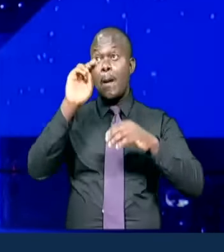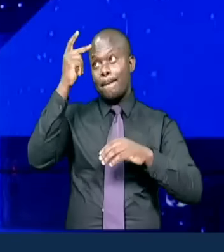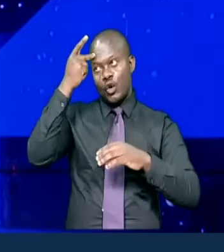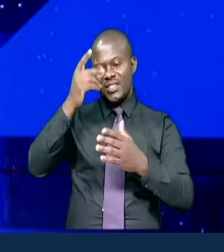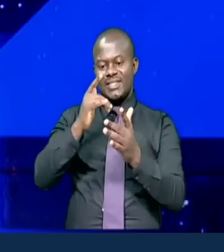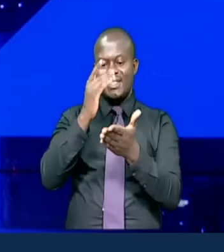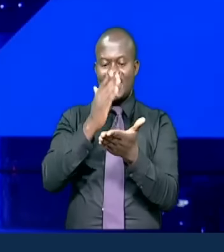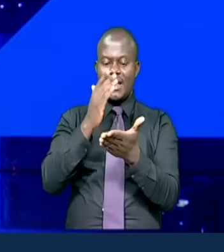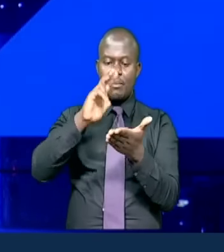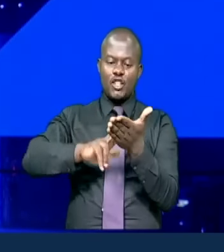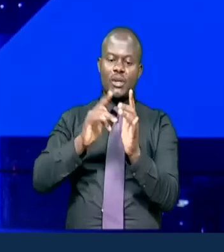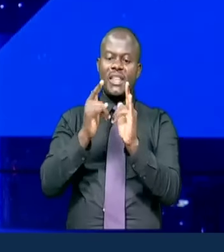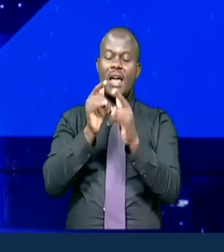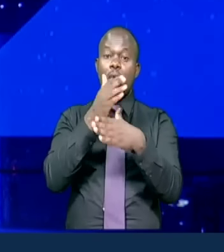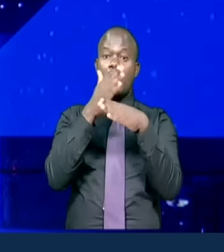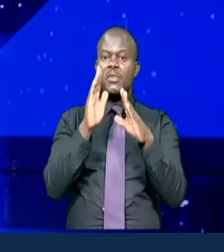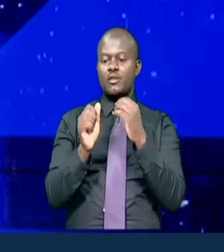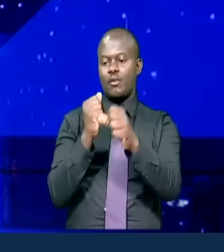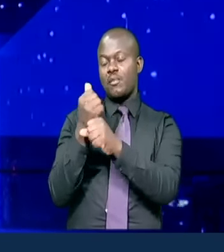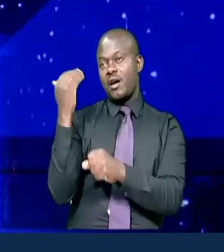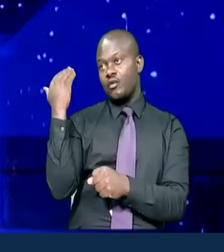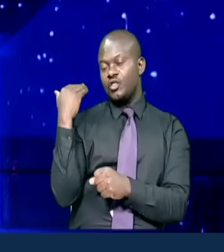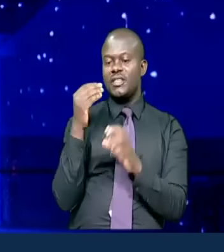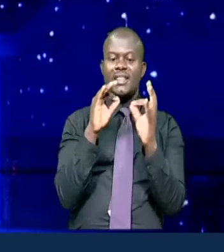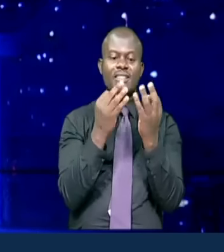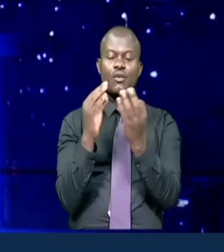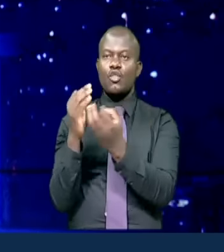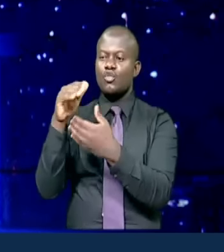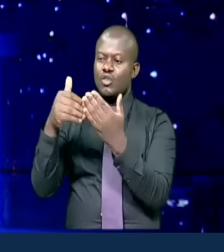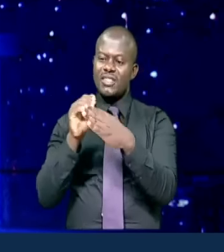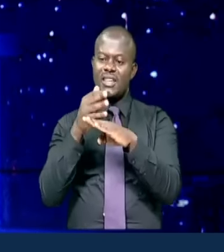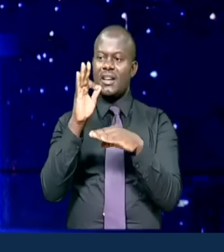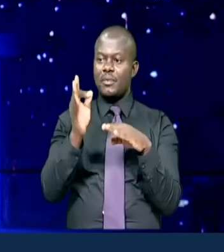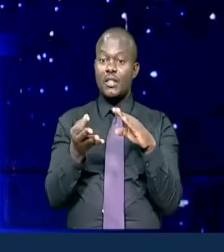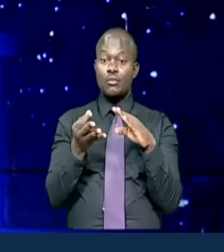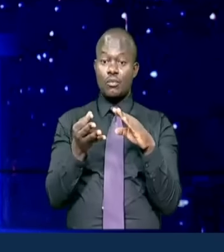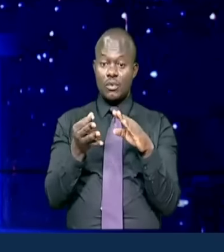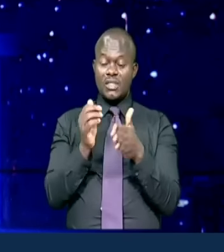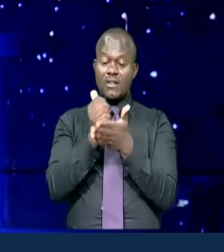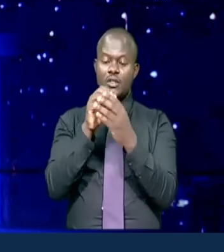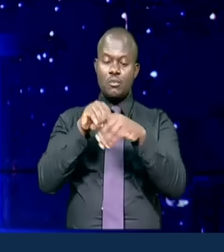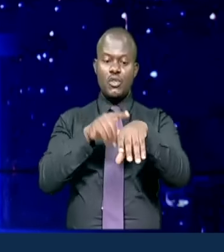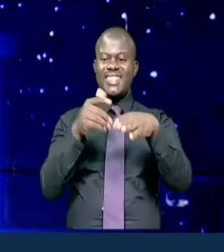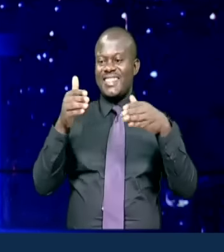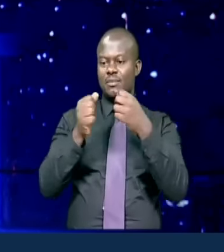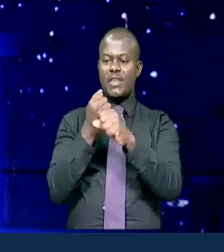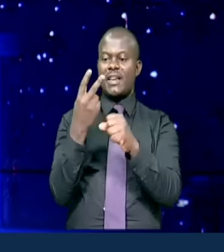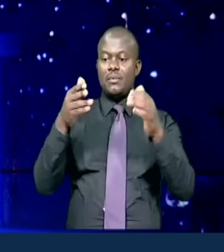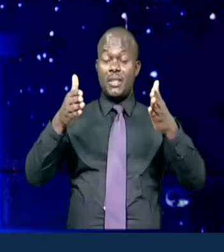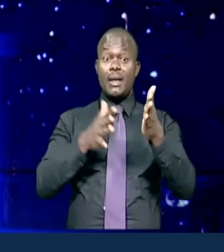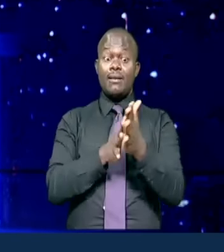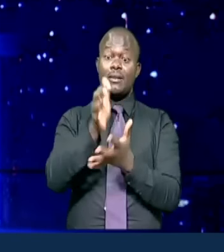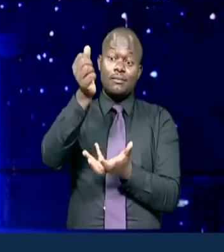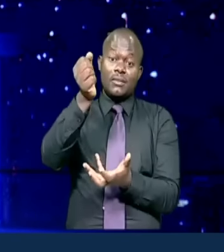n'inama y'abaminisitiri w'umwaka ushize. Izi ngo zose zizafashwa mu gihe cy'imyaka 2 bikazatwara miliyari zirenga